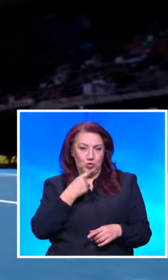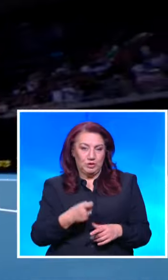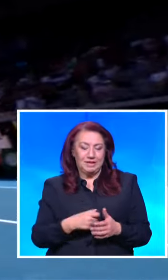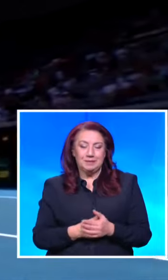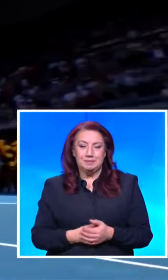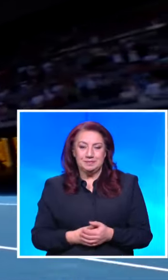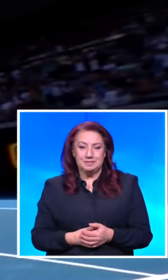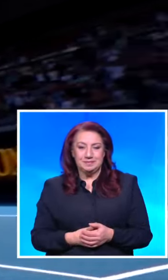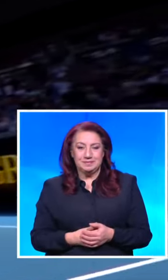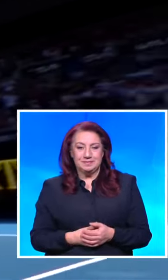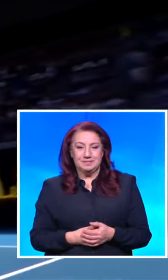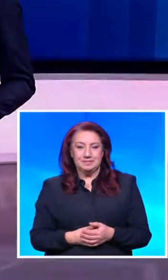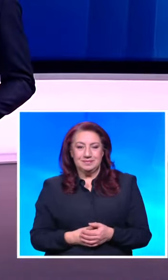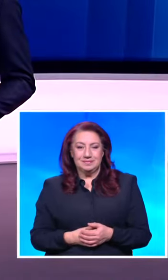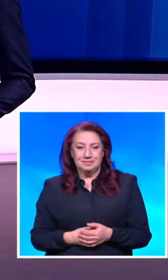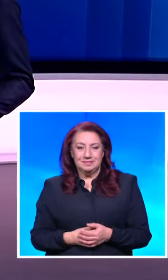Бризбейн.